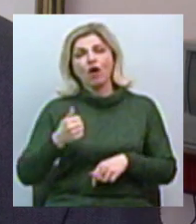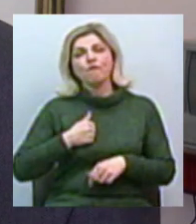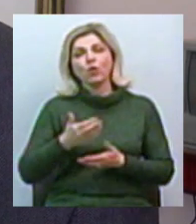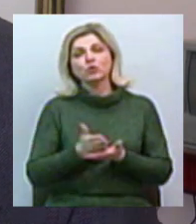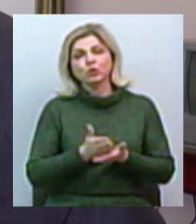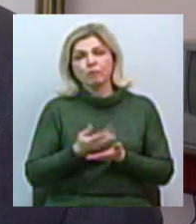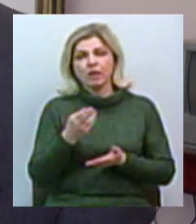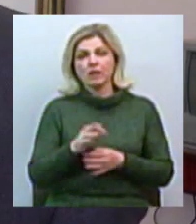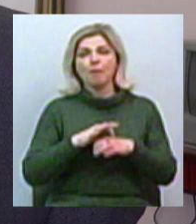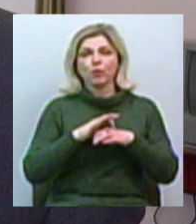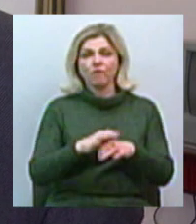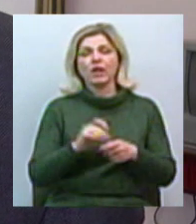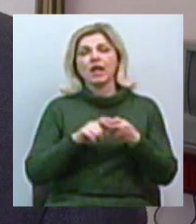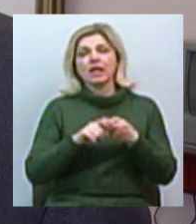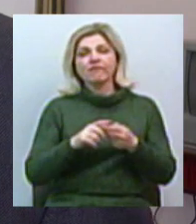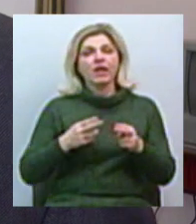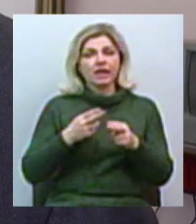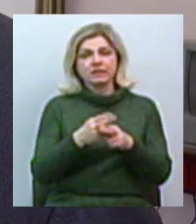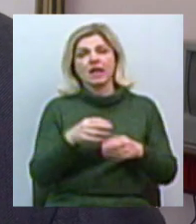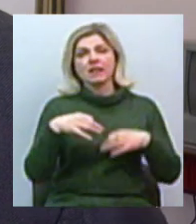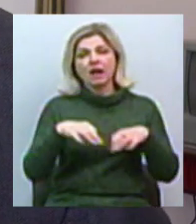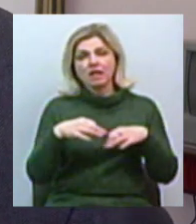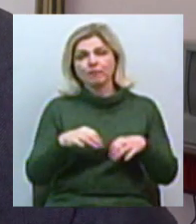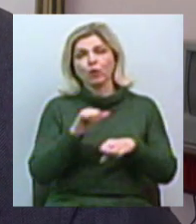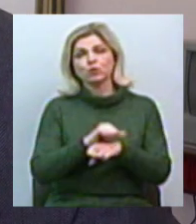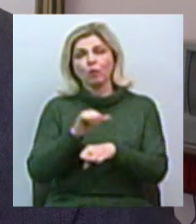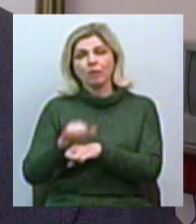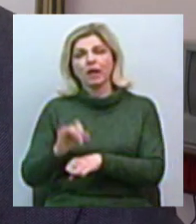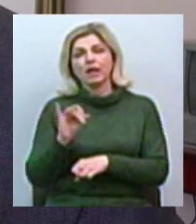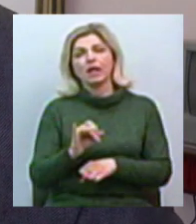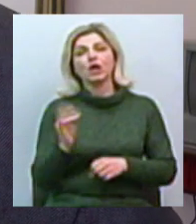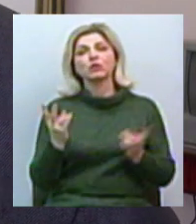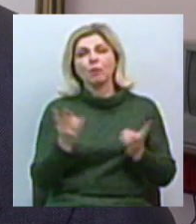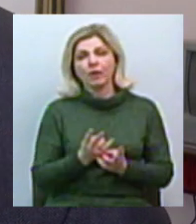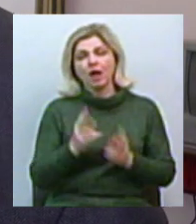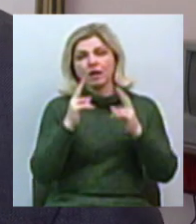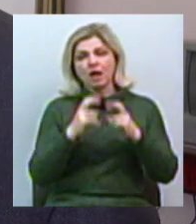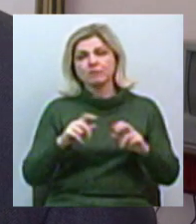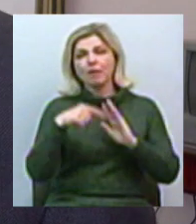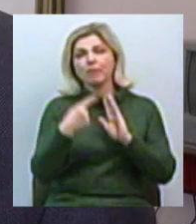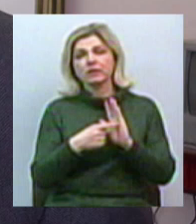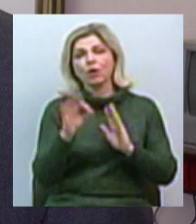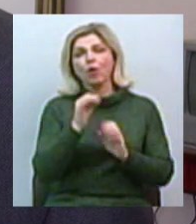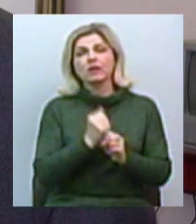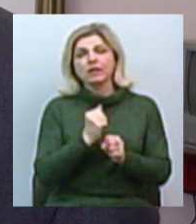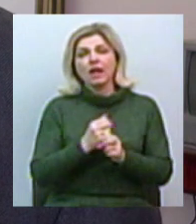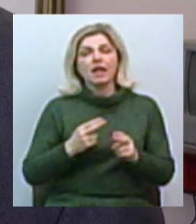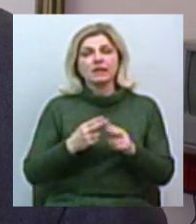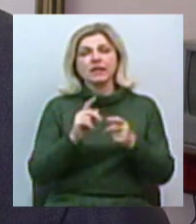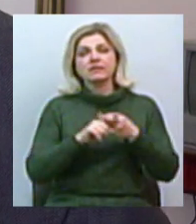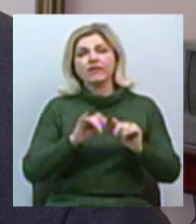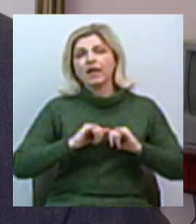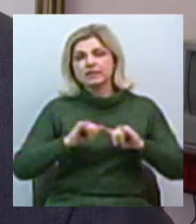військовослужбовців для проведення дезінфекції транспорту, зупинок. Якщо буде необхідність, розглядається питання для проведення дезінфекції територій